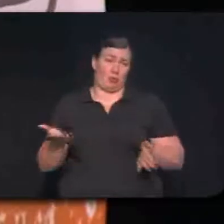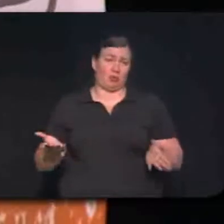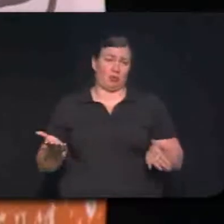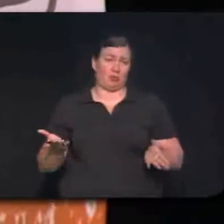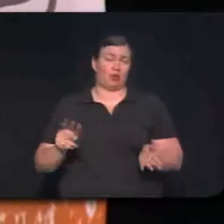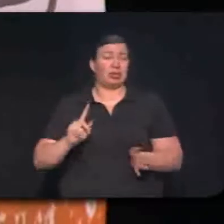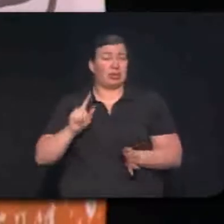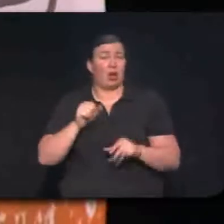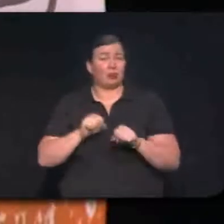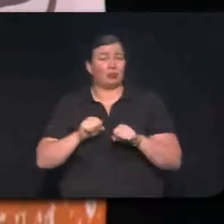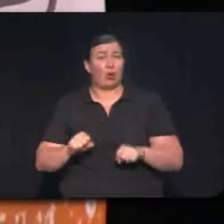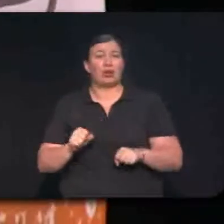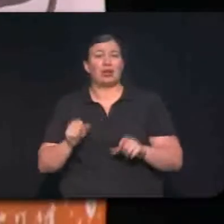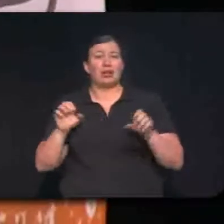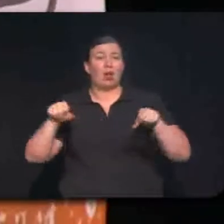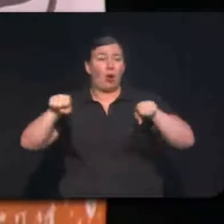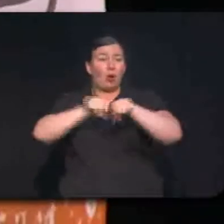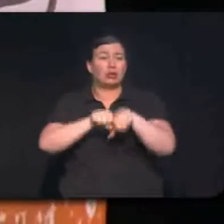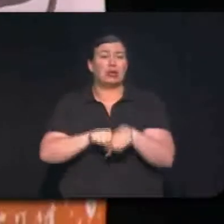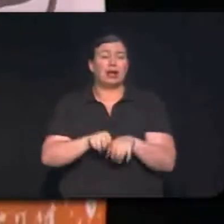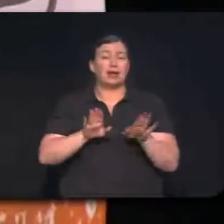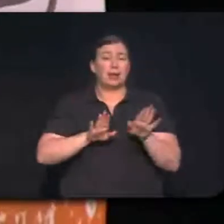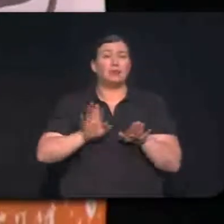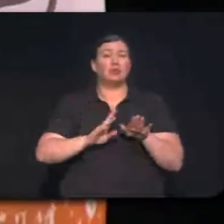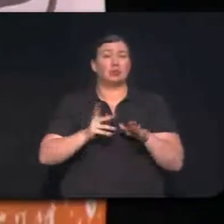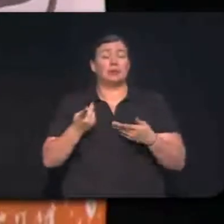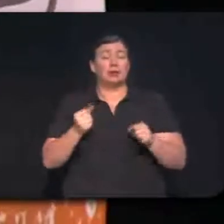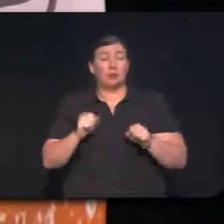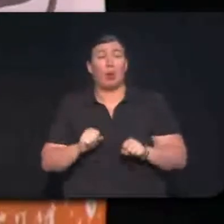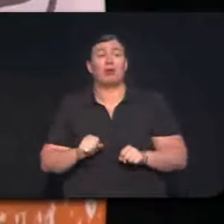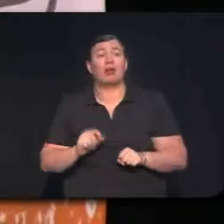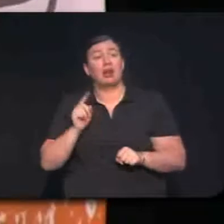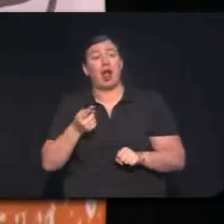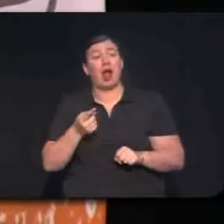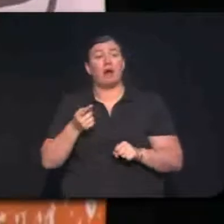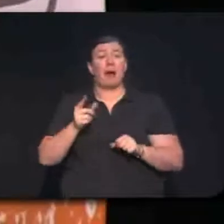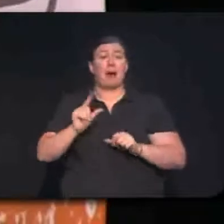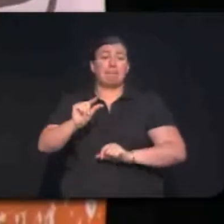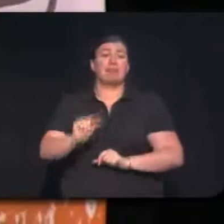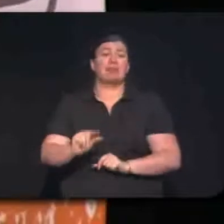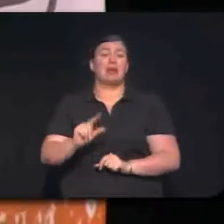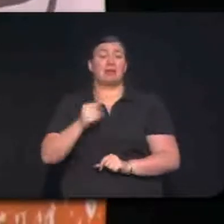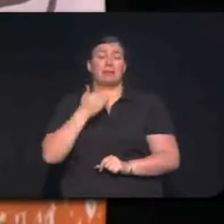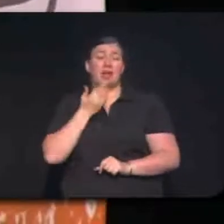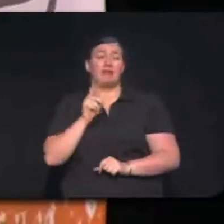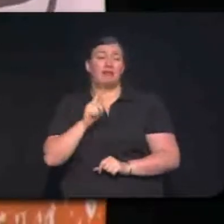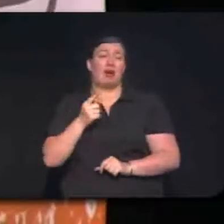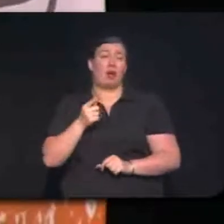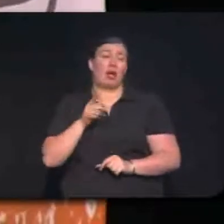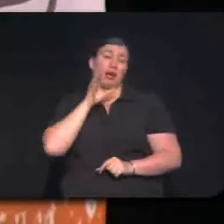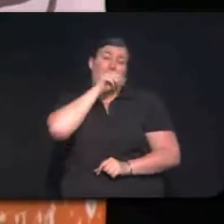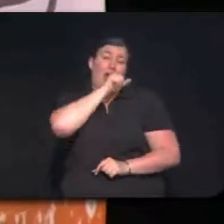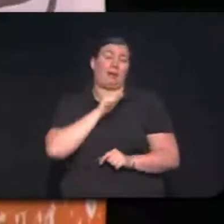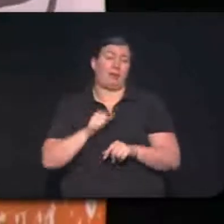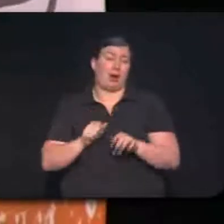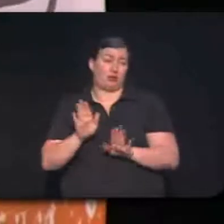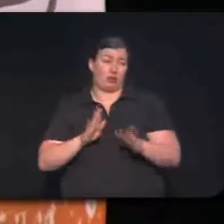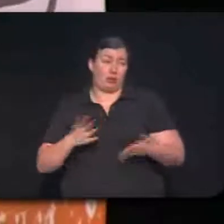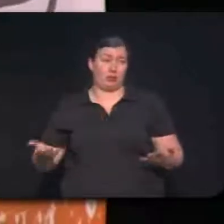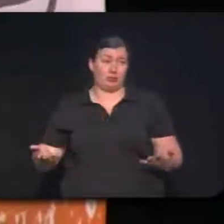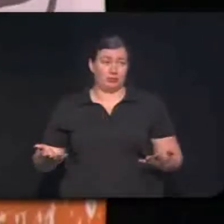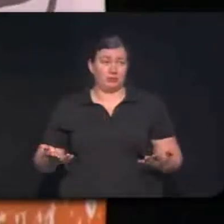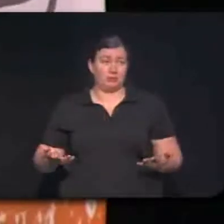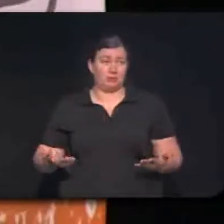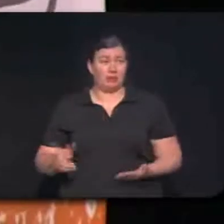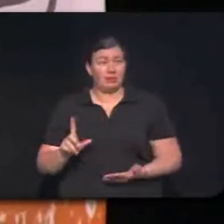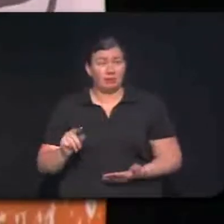abzustimmen wenn man das in dieser Geschäftsordnung festlegt aber eine Minderheit kann immer eine geheime Abstimmung durchführen das heißt diese Antrag